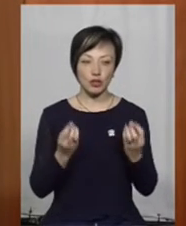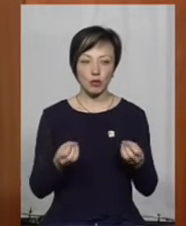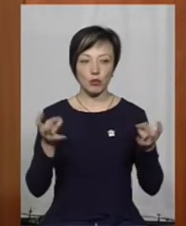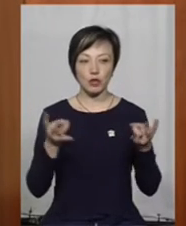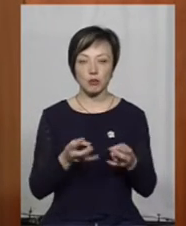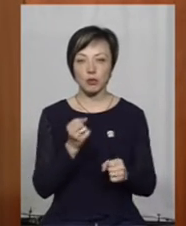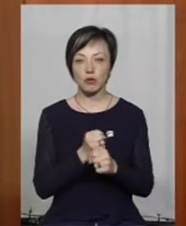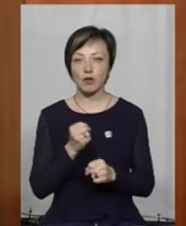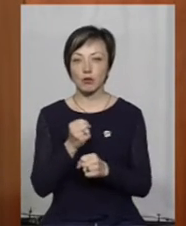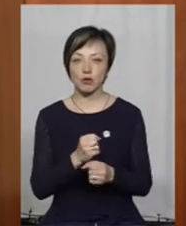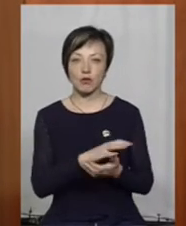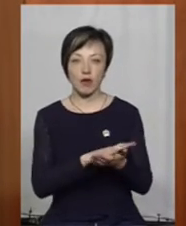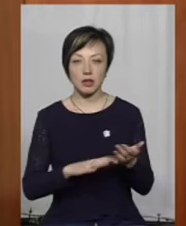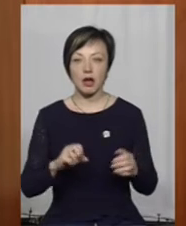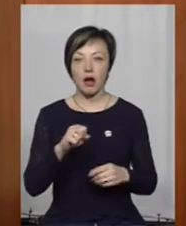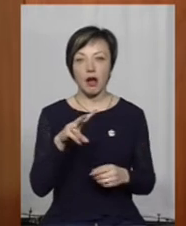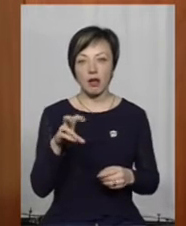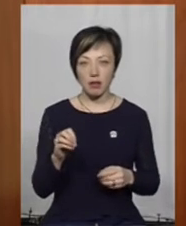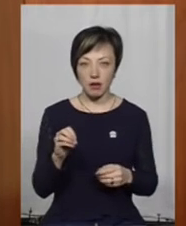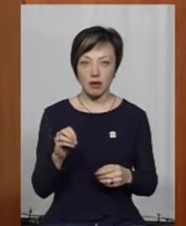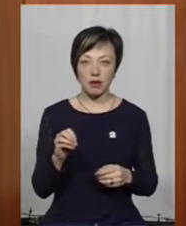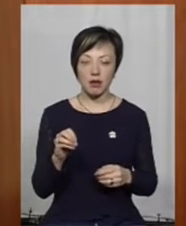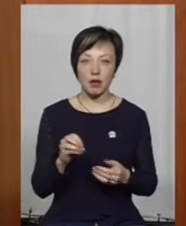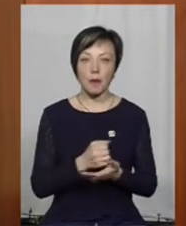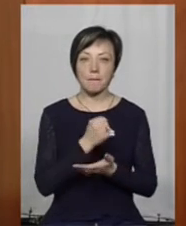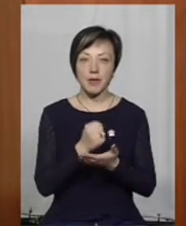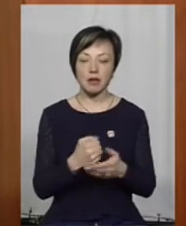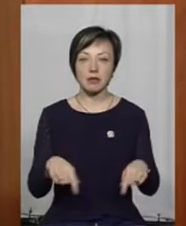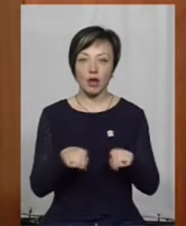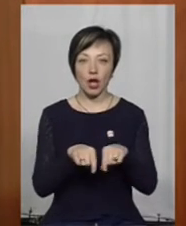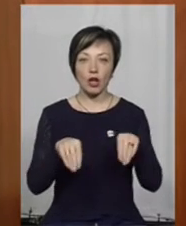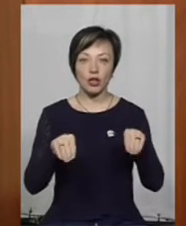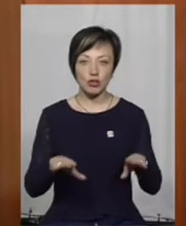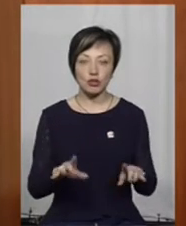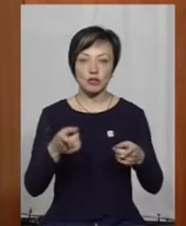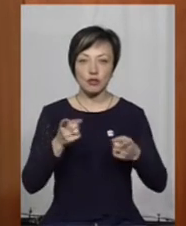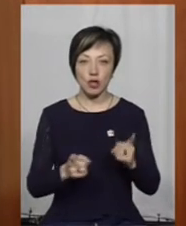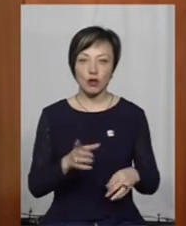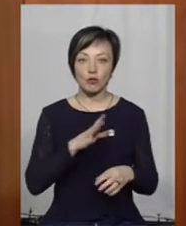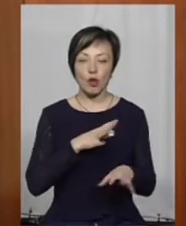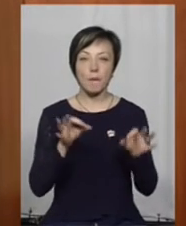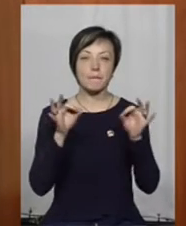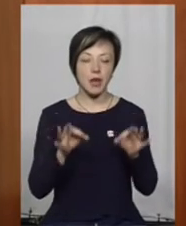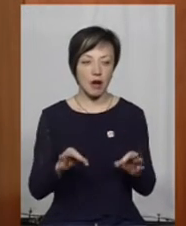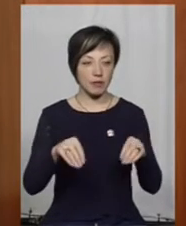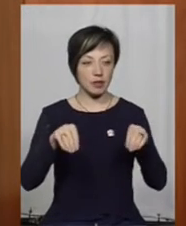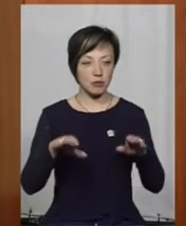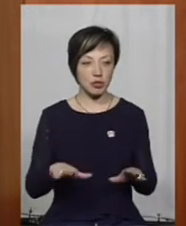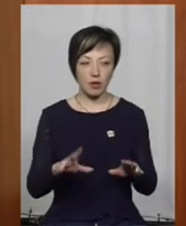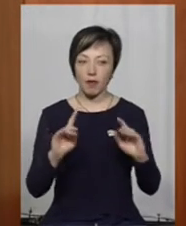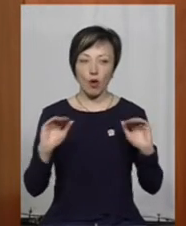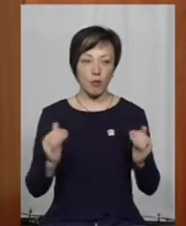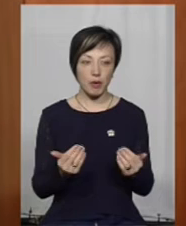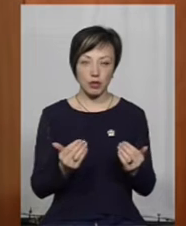потрібно працювати, але прийняти таке рішення, щоб воно, звичайно, було правильним рішенням, щоб воно не